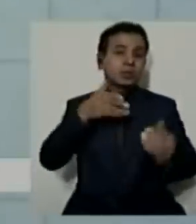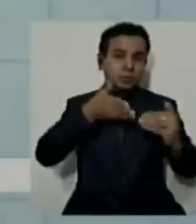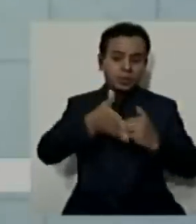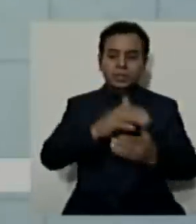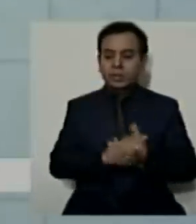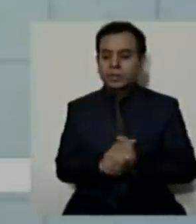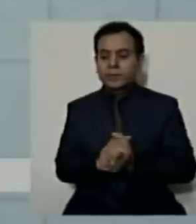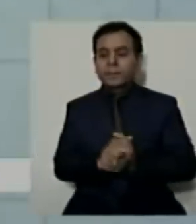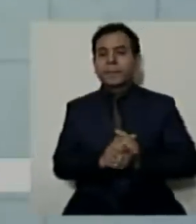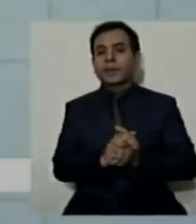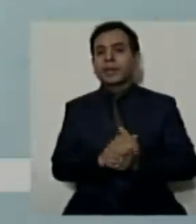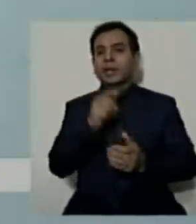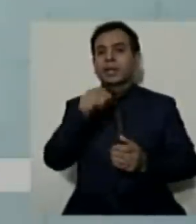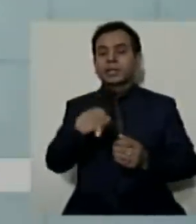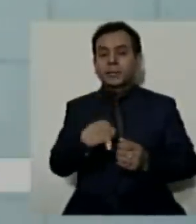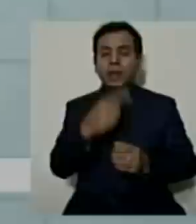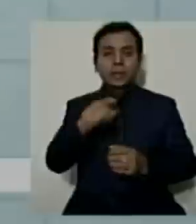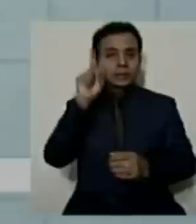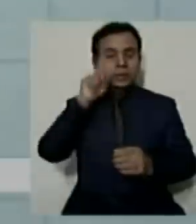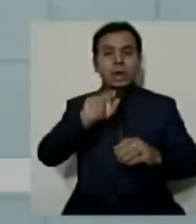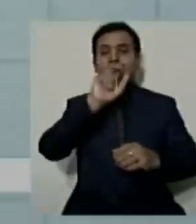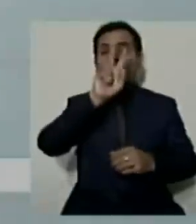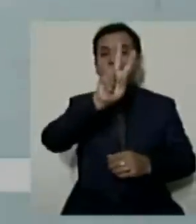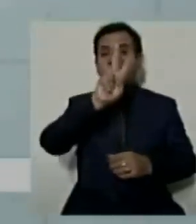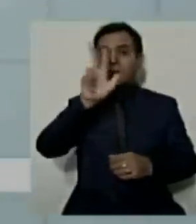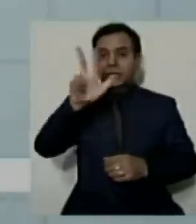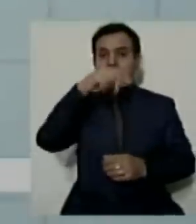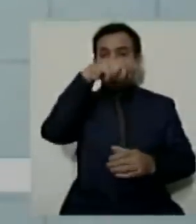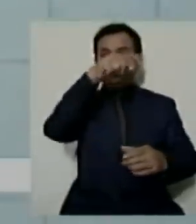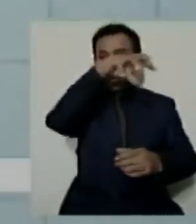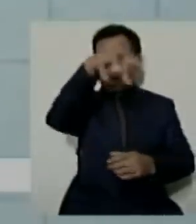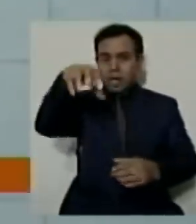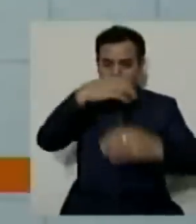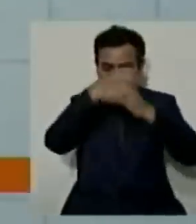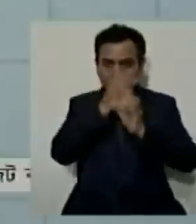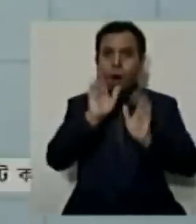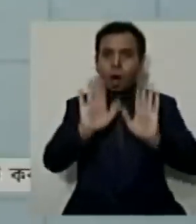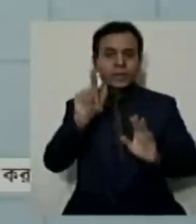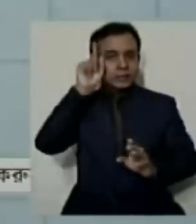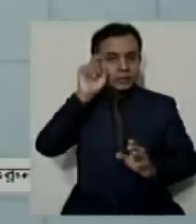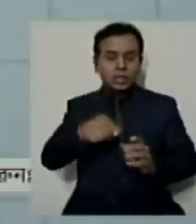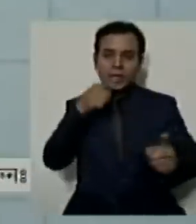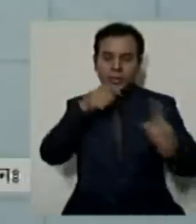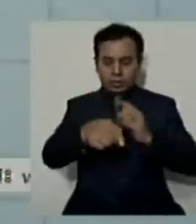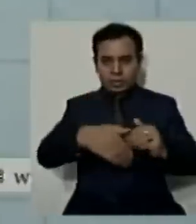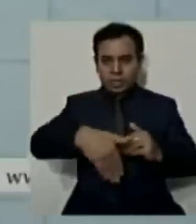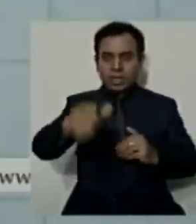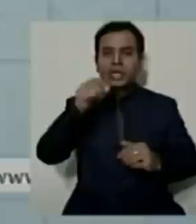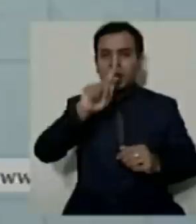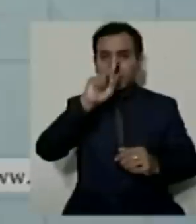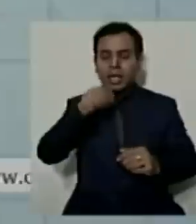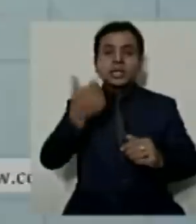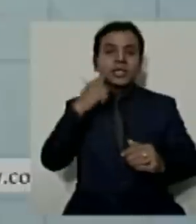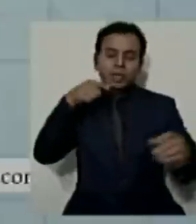তার মধ্যে সবগুলি শুরু হয়ে যাবে ইনশাল্লাহ এই সপ্তাহের মধ্যেই। আমাদের যে বাকি মেডিকেল কলেজগুলির মধ্যে